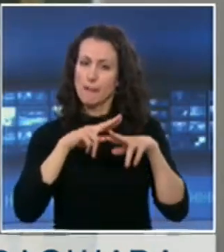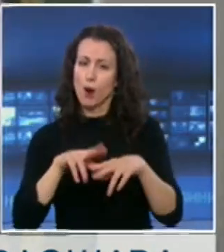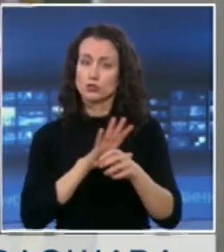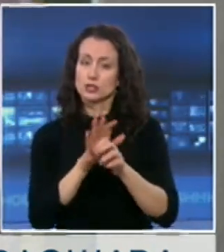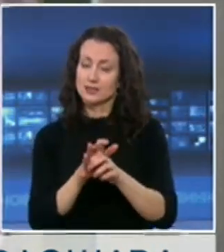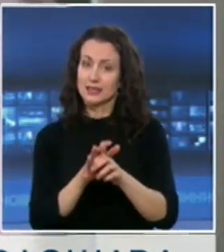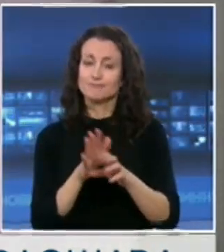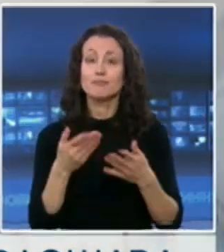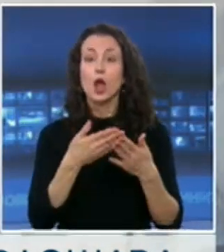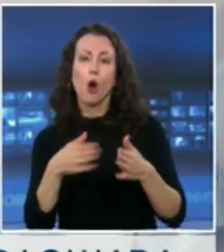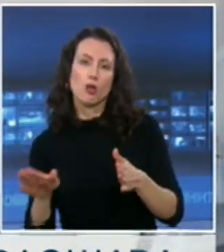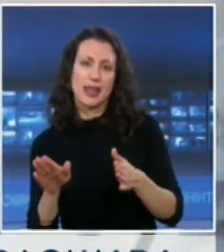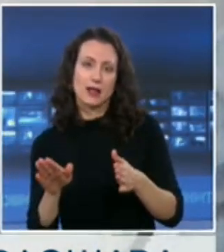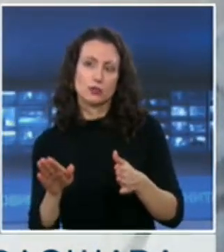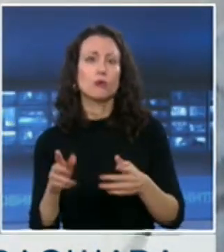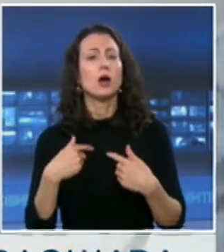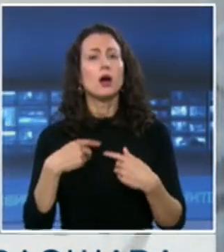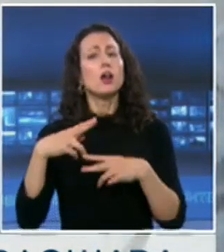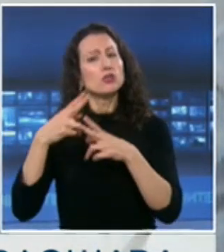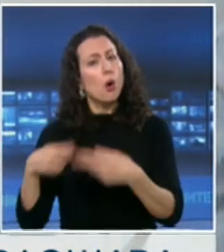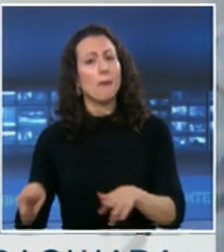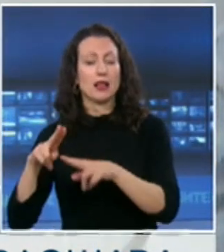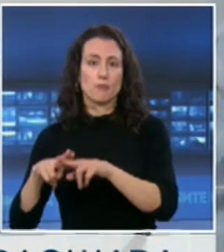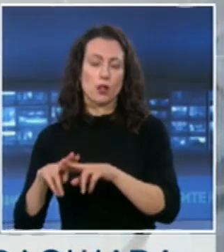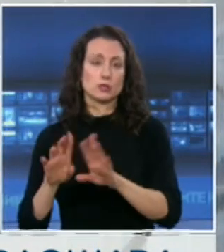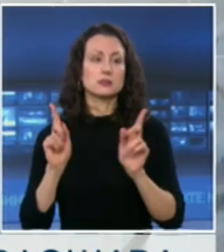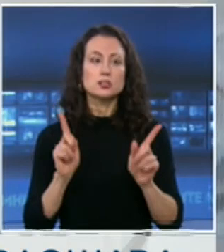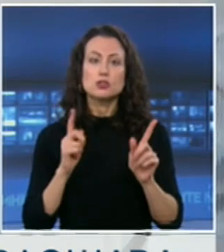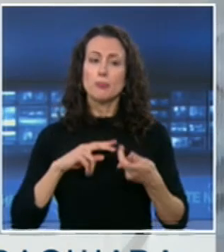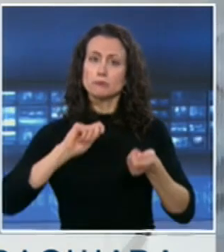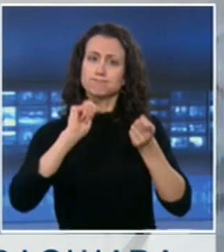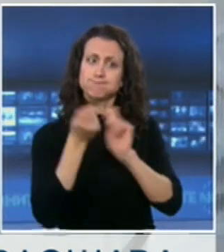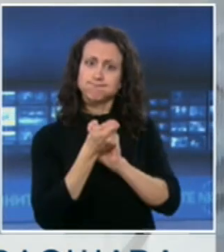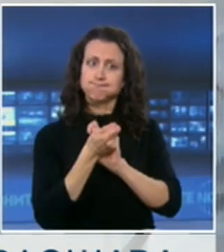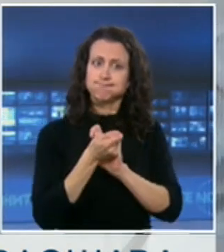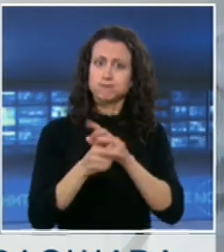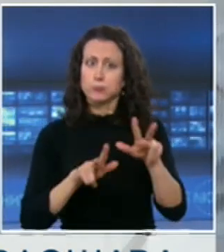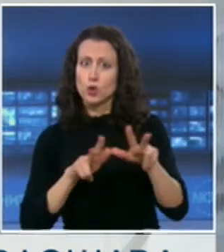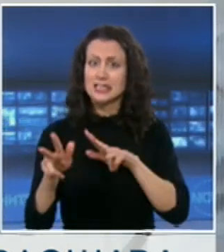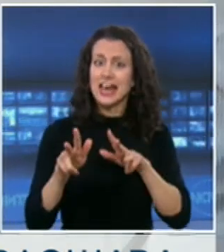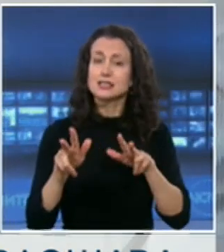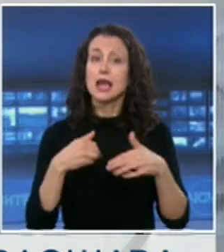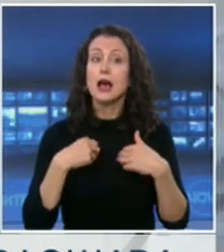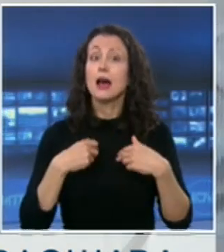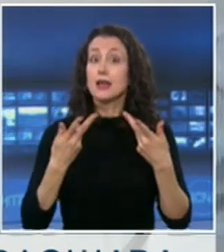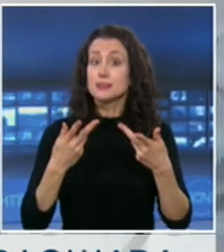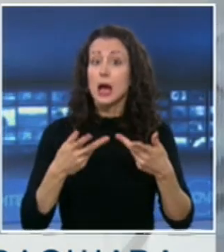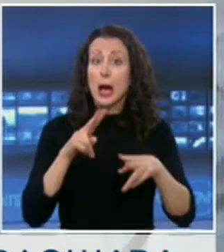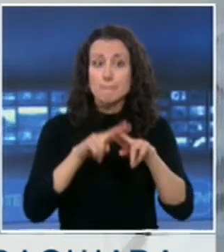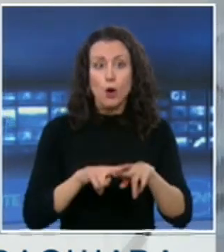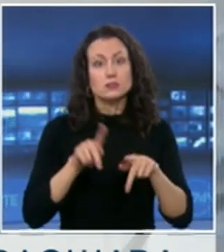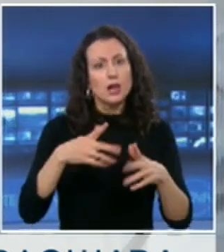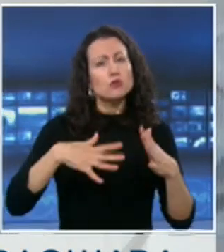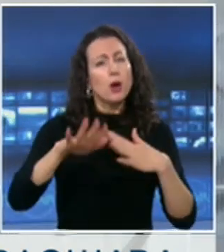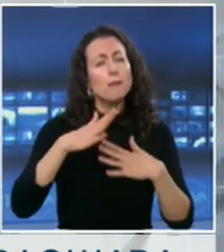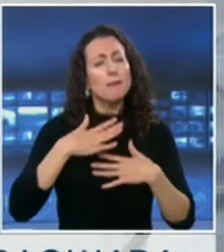само пациенти с COVID. Реорганизация ще има там, където заболеваемостта е повече от 600 на 100 000 души население.